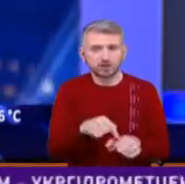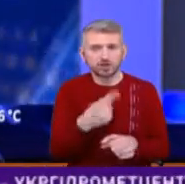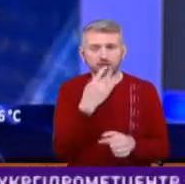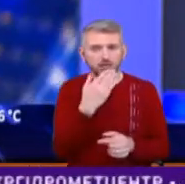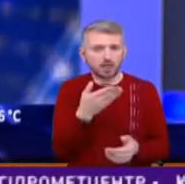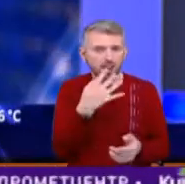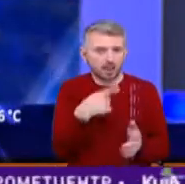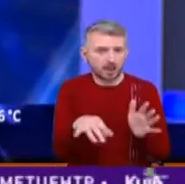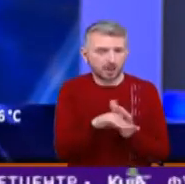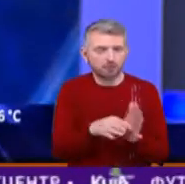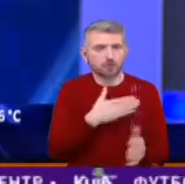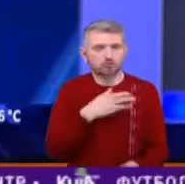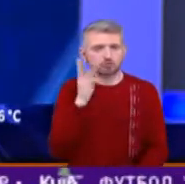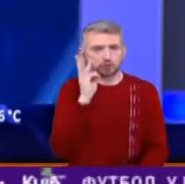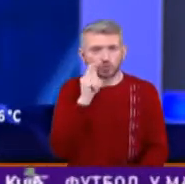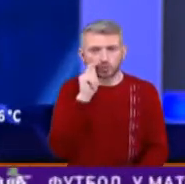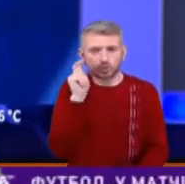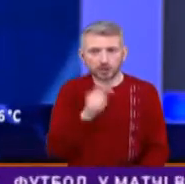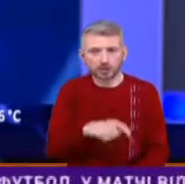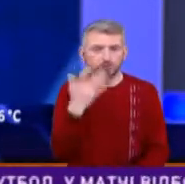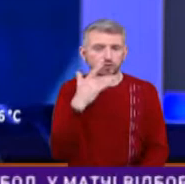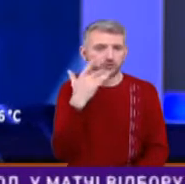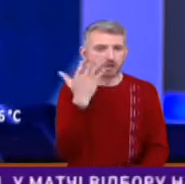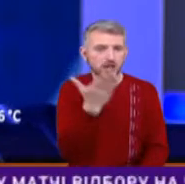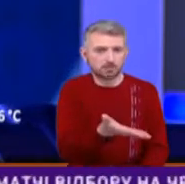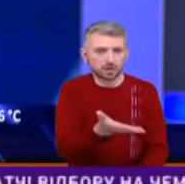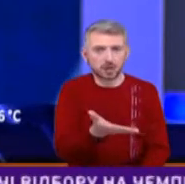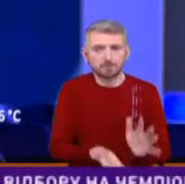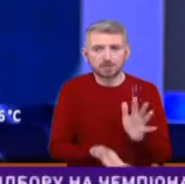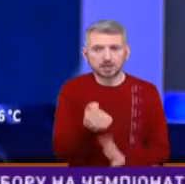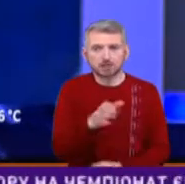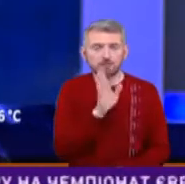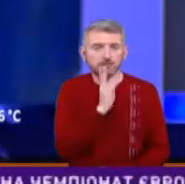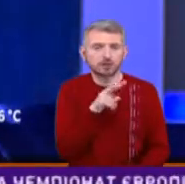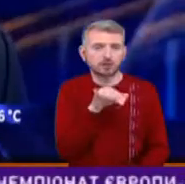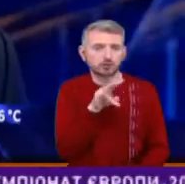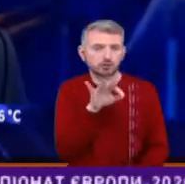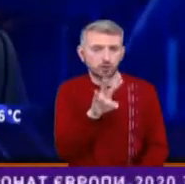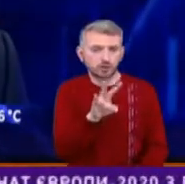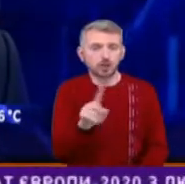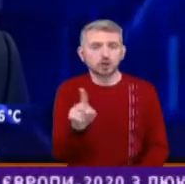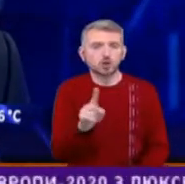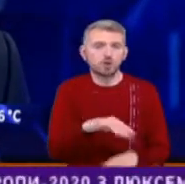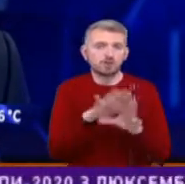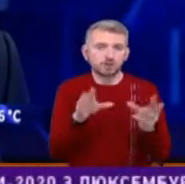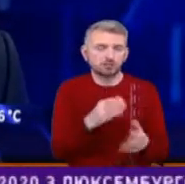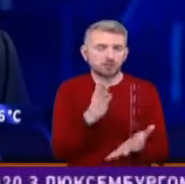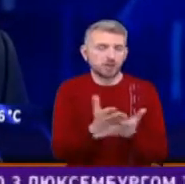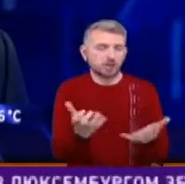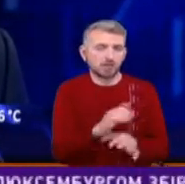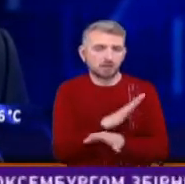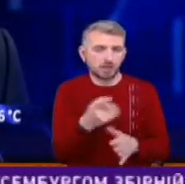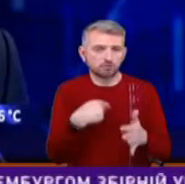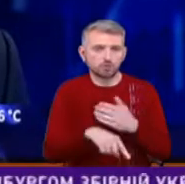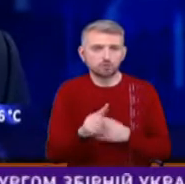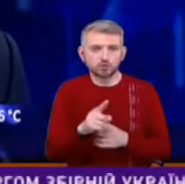ляпом, наш посол України в Сполучених Штатах Америки підтримував пані Клінтон, що в принципі є неприйнятним, тому